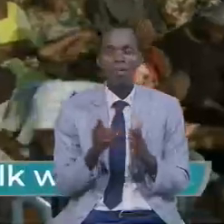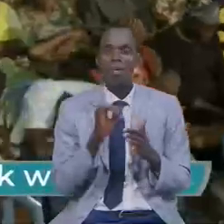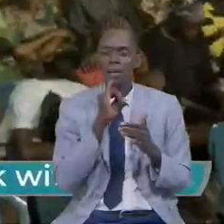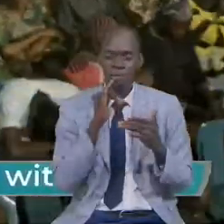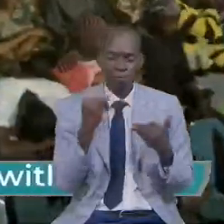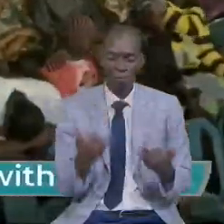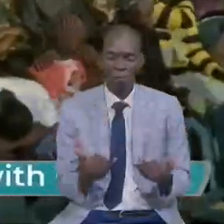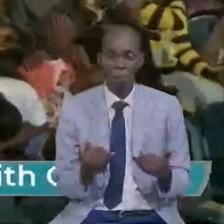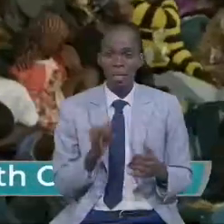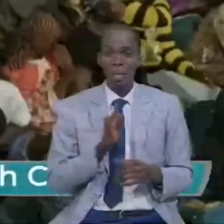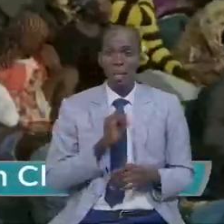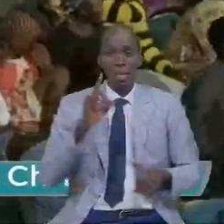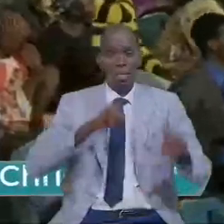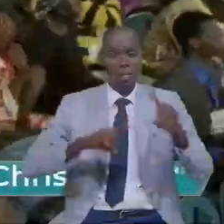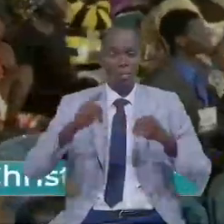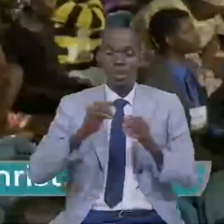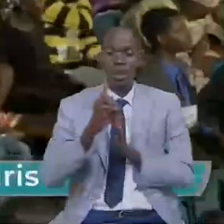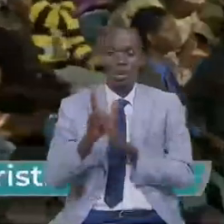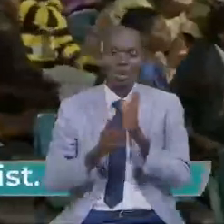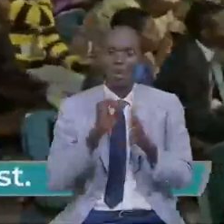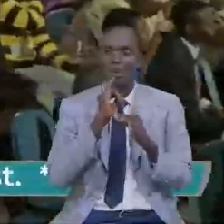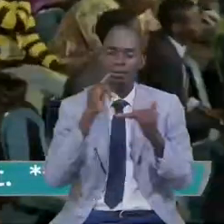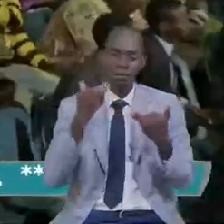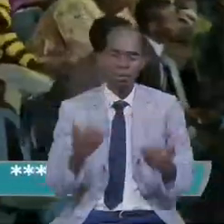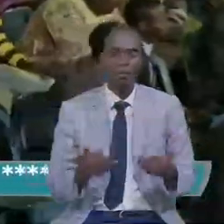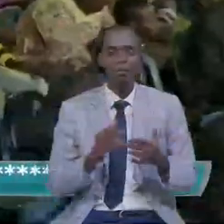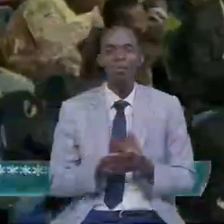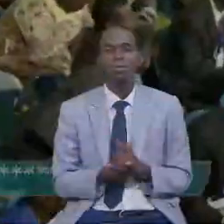sonné. L'heure a sonné.